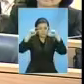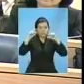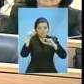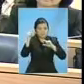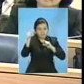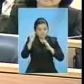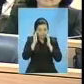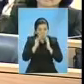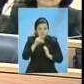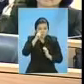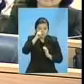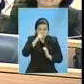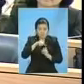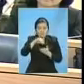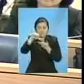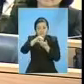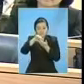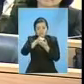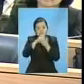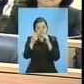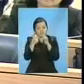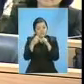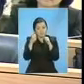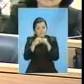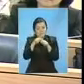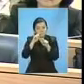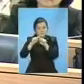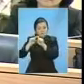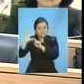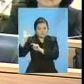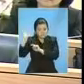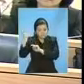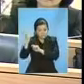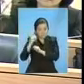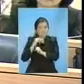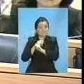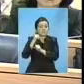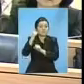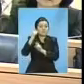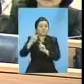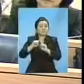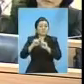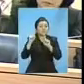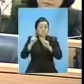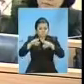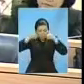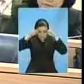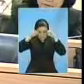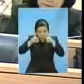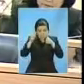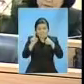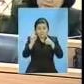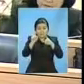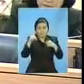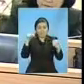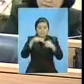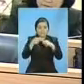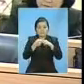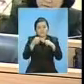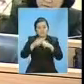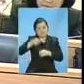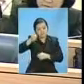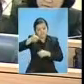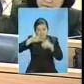ไทยสามารถแก้ไขปัญหาวิกฤตการณ์ของโลกนี้ได้บ้างแต่ถ้าเรามามัวจมปลักอยู่กับปัญหาเ